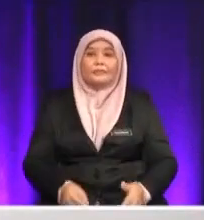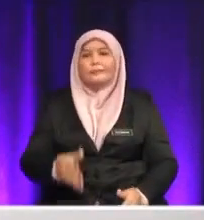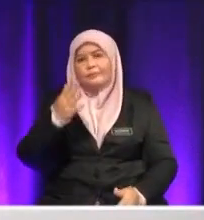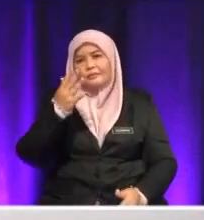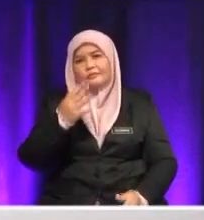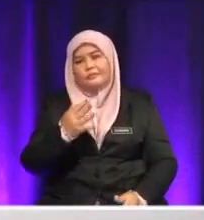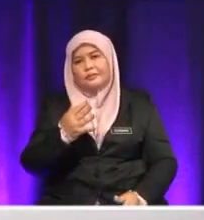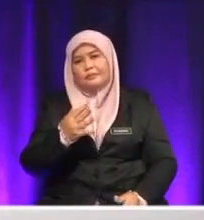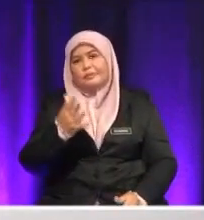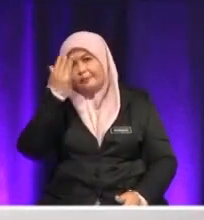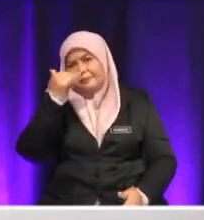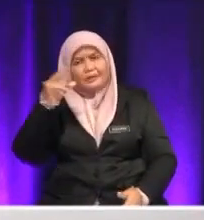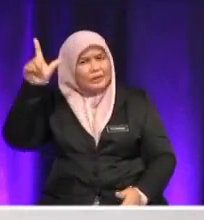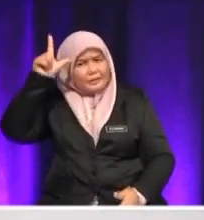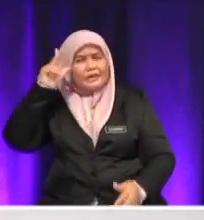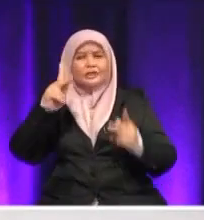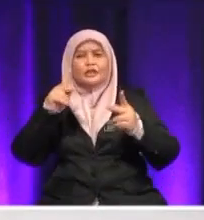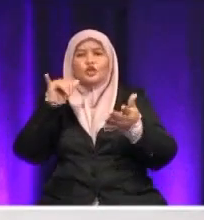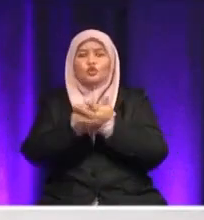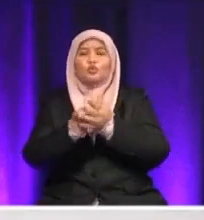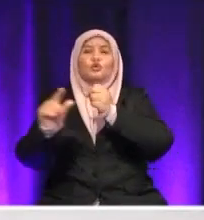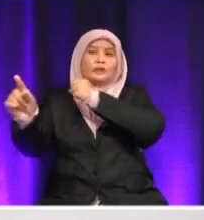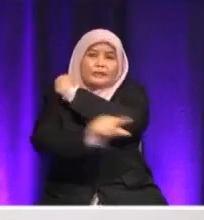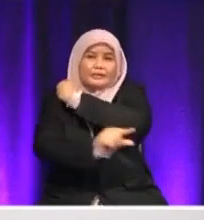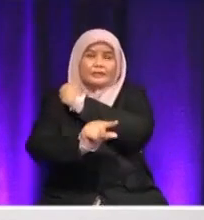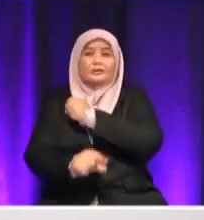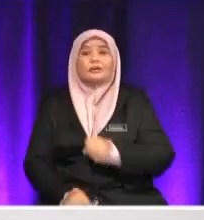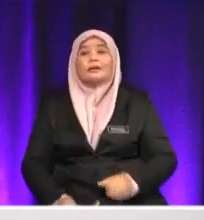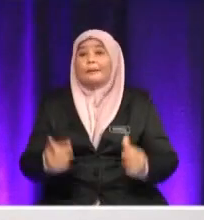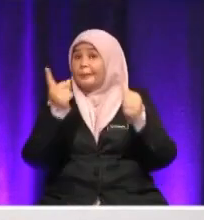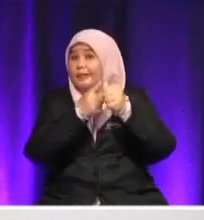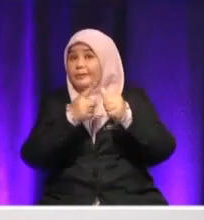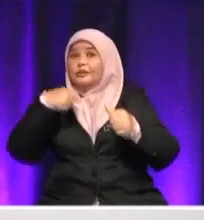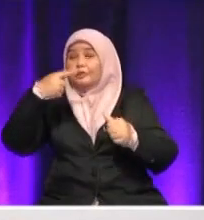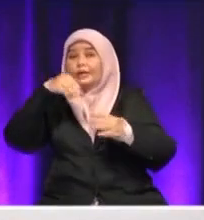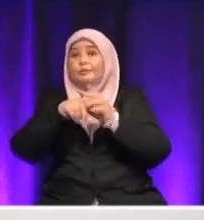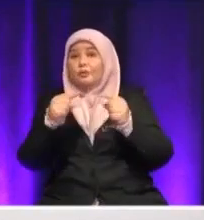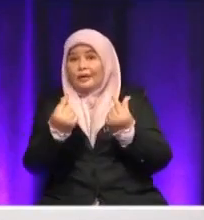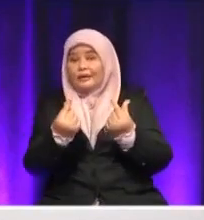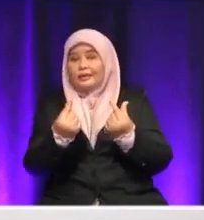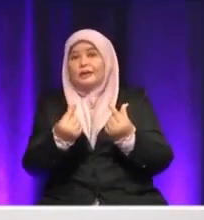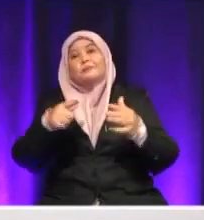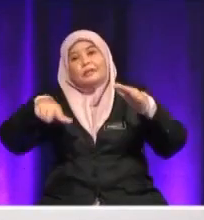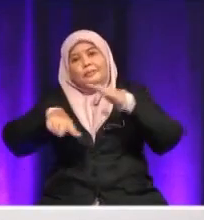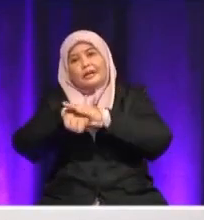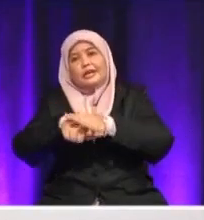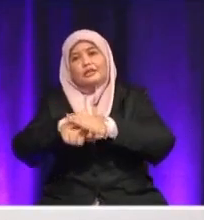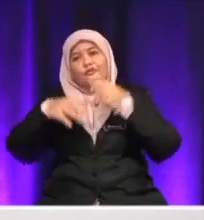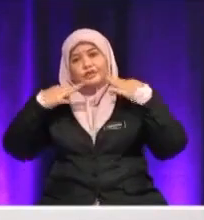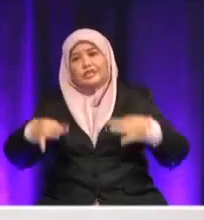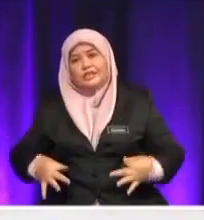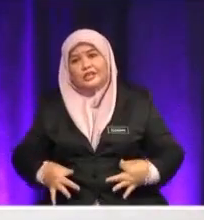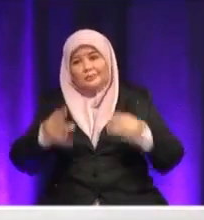kenapa hakim kata itu kisos. Sebab yang pertama dia disebut dalam Quran, yang kedua melibatkan fizikal manusia